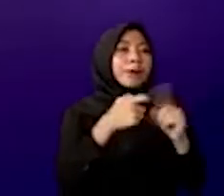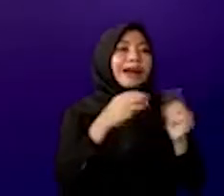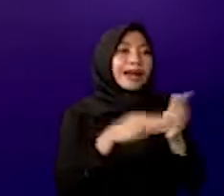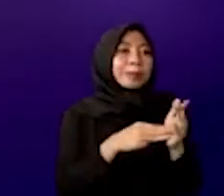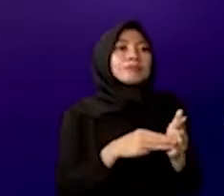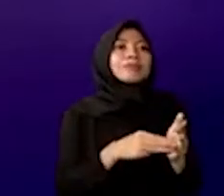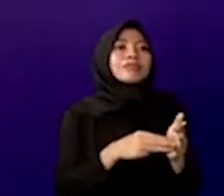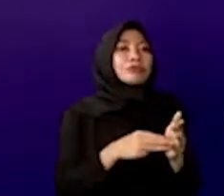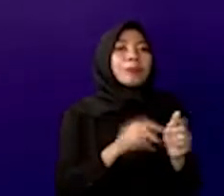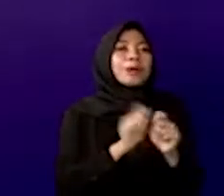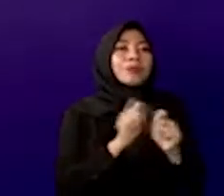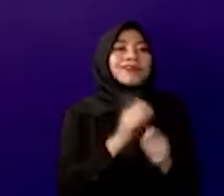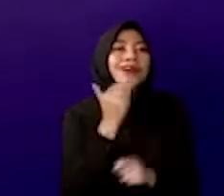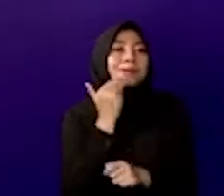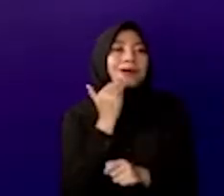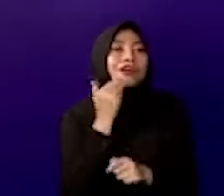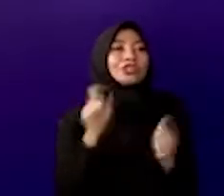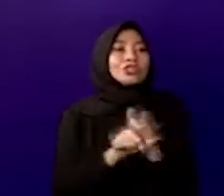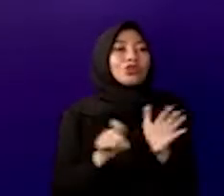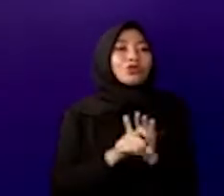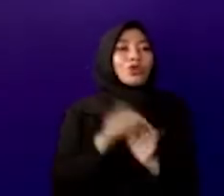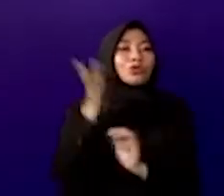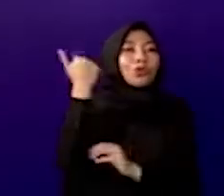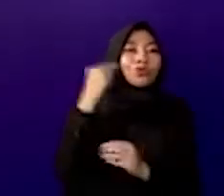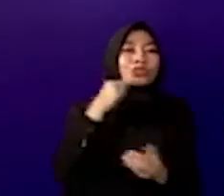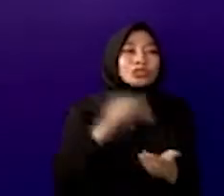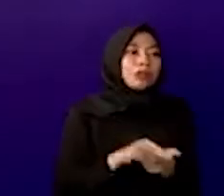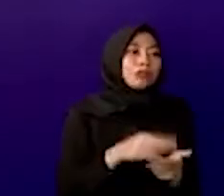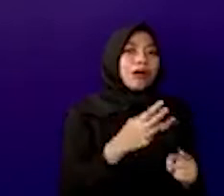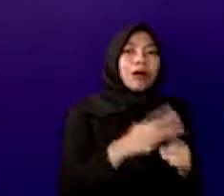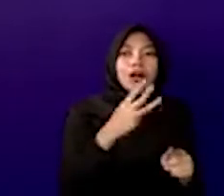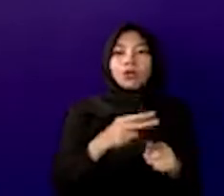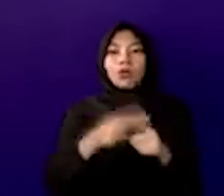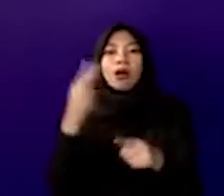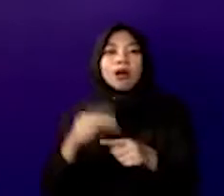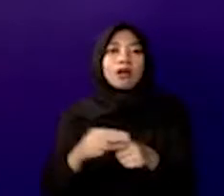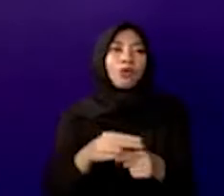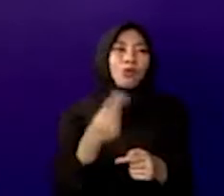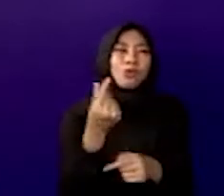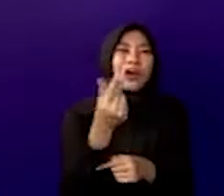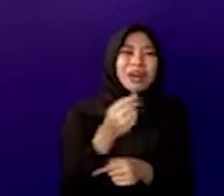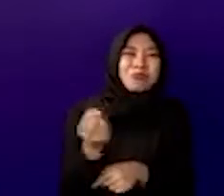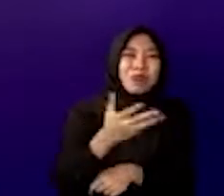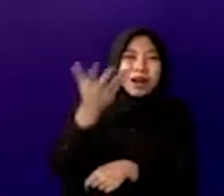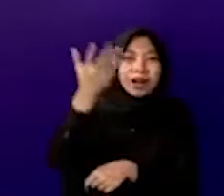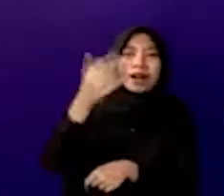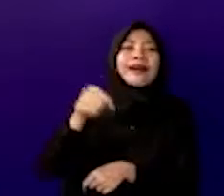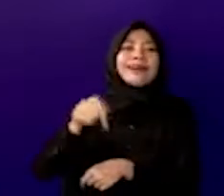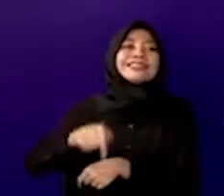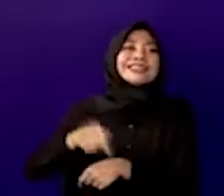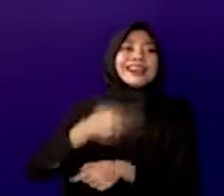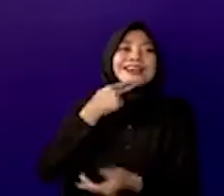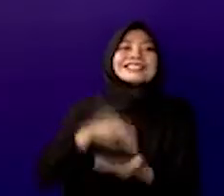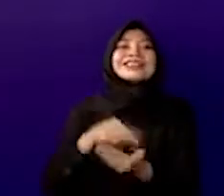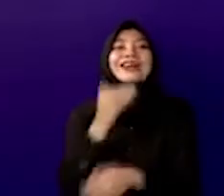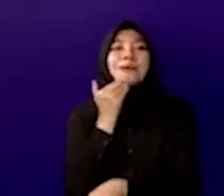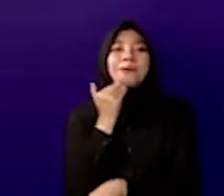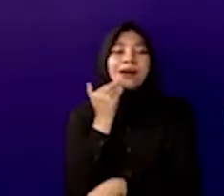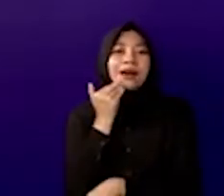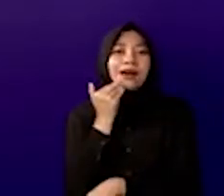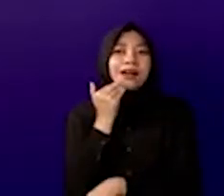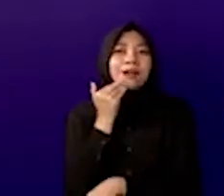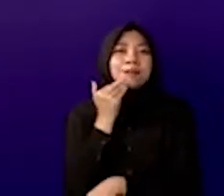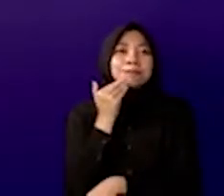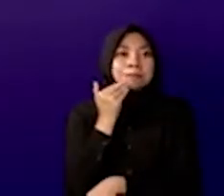dipermudah kalau sebelumnya mungkin ngurus 3 EMP izin dan ongkosnya mahal nah ini pengusaha muda ataupun